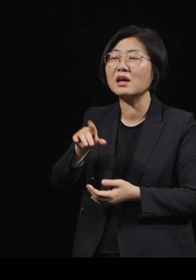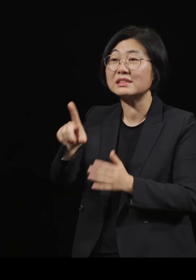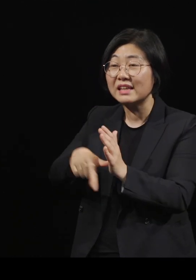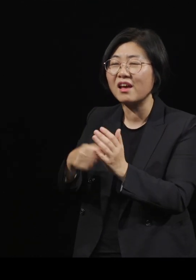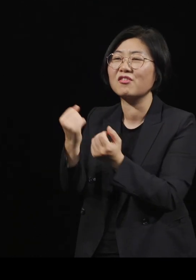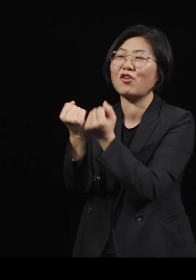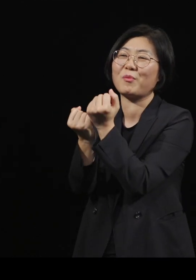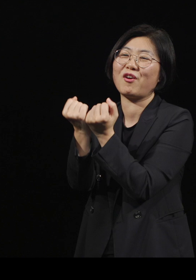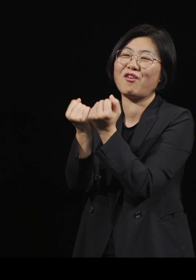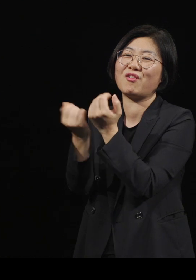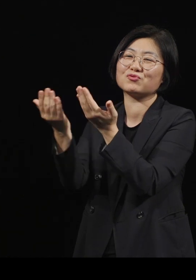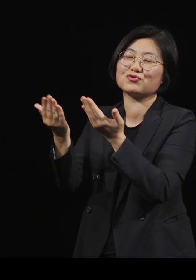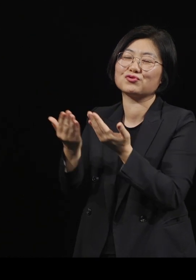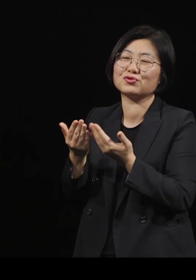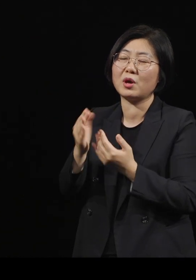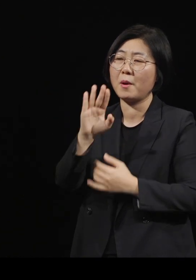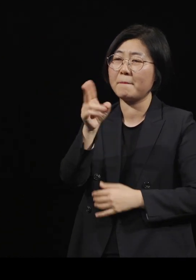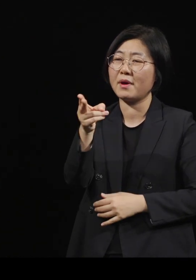해주시더라고요.